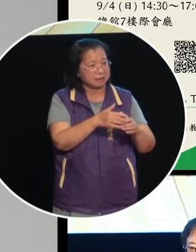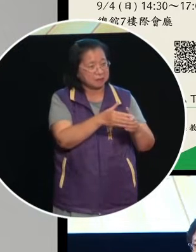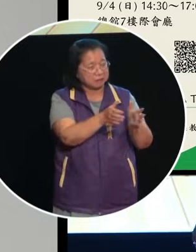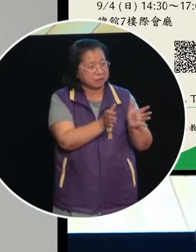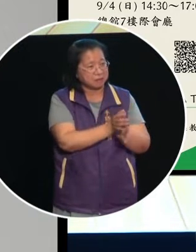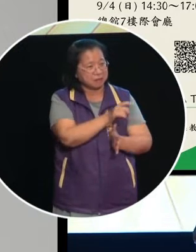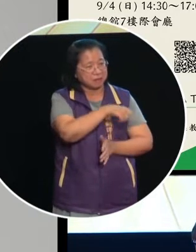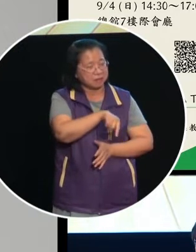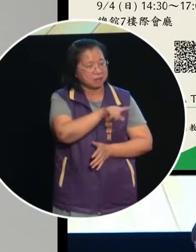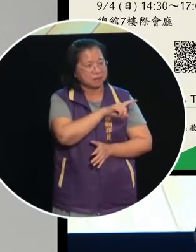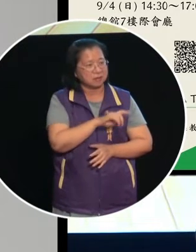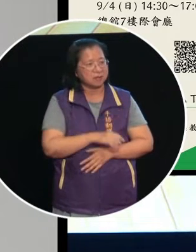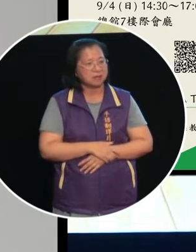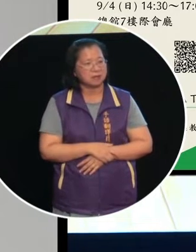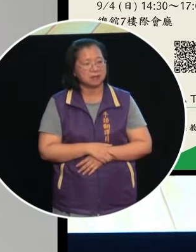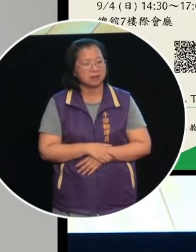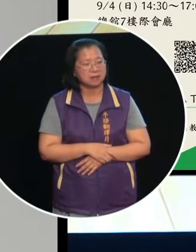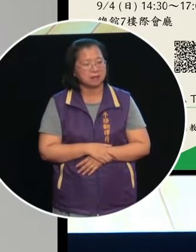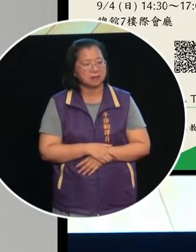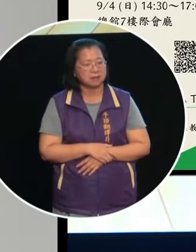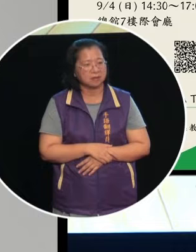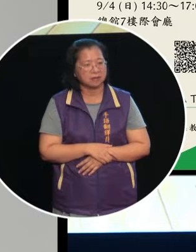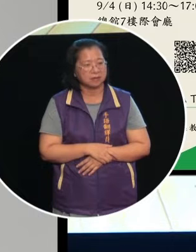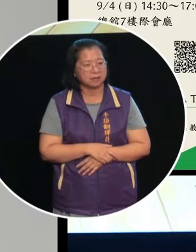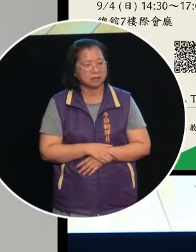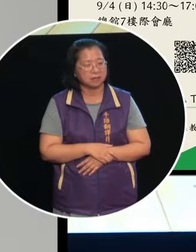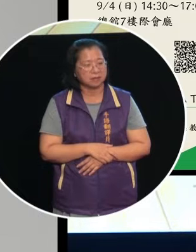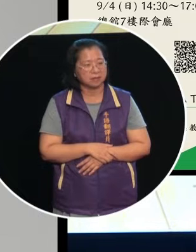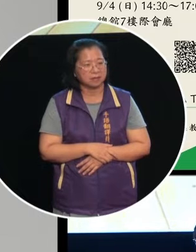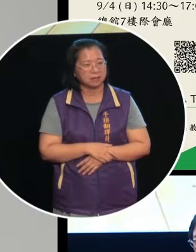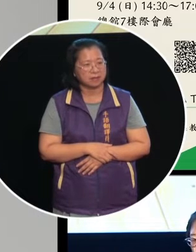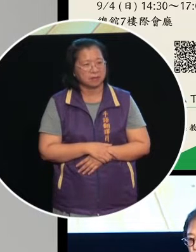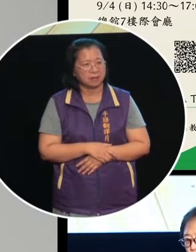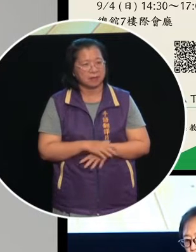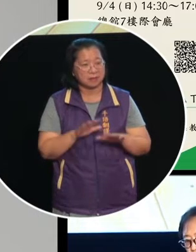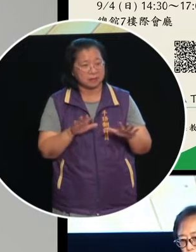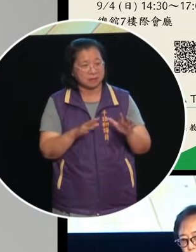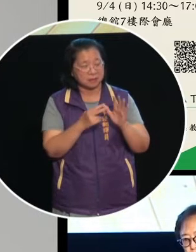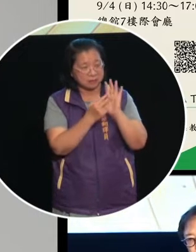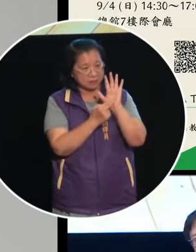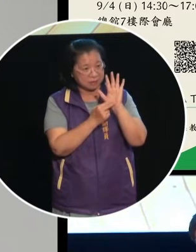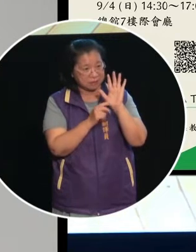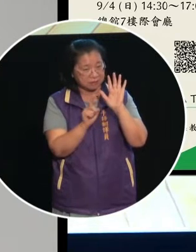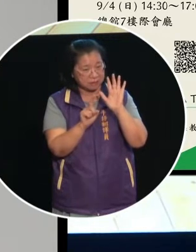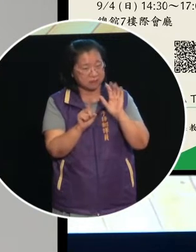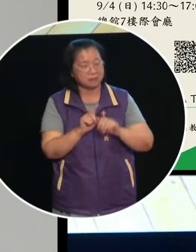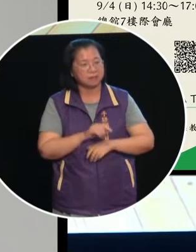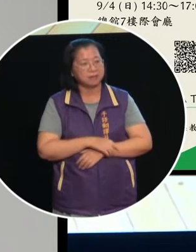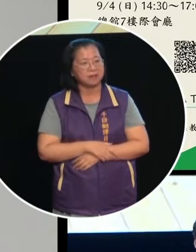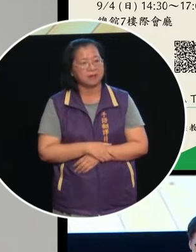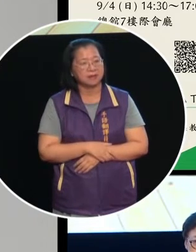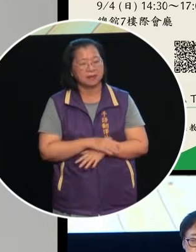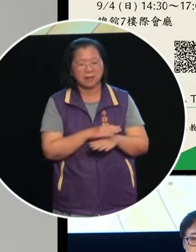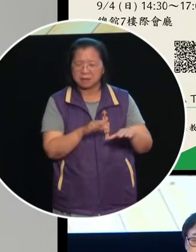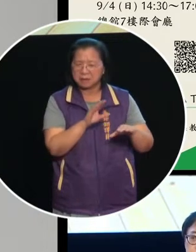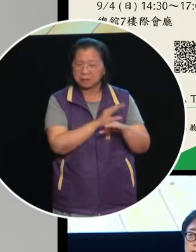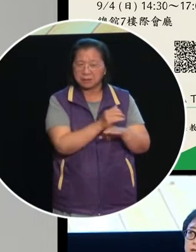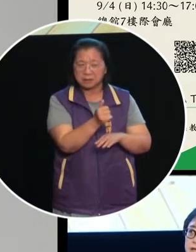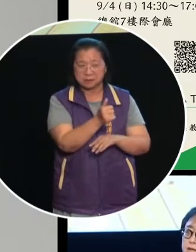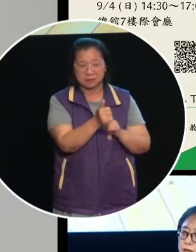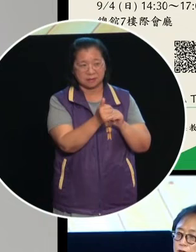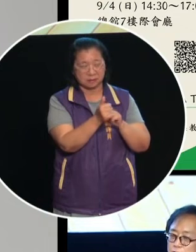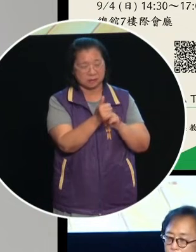密切的，这个是已经事实被认定的。所以如果是安倍先生以外